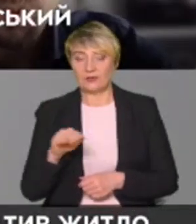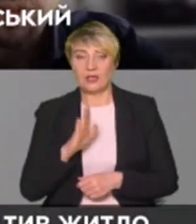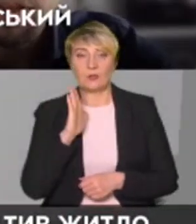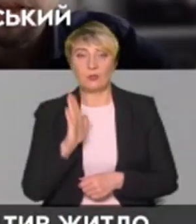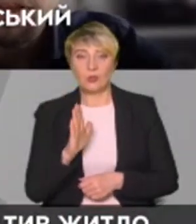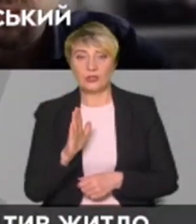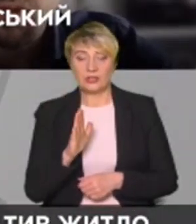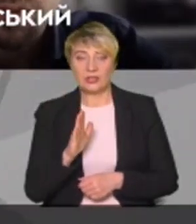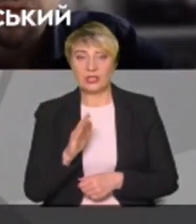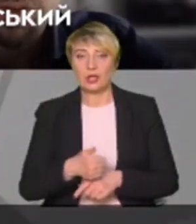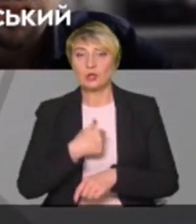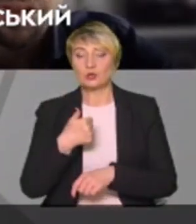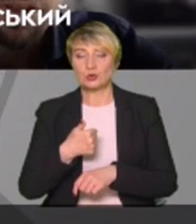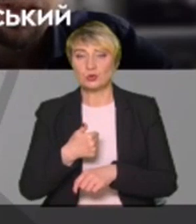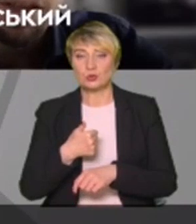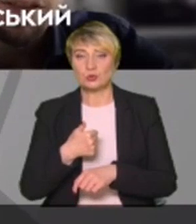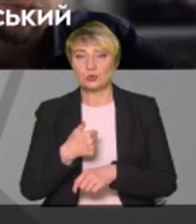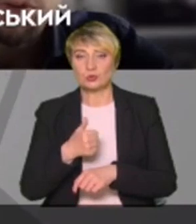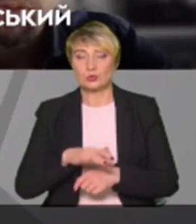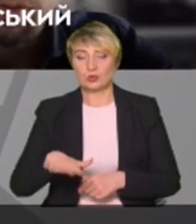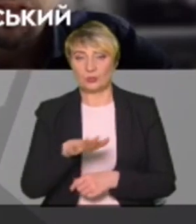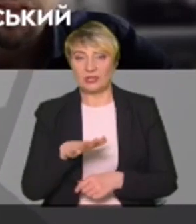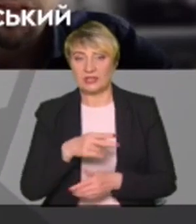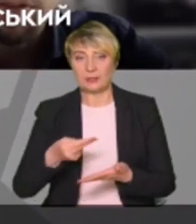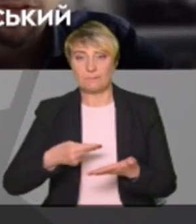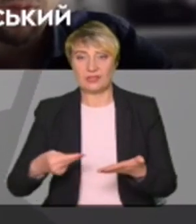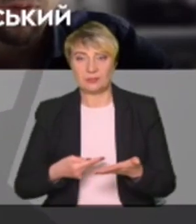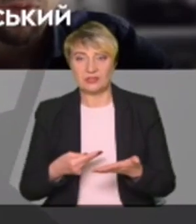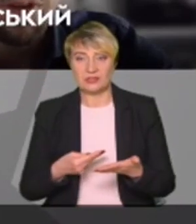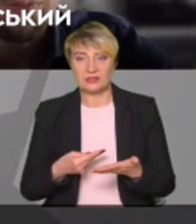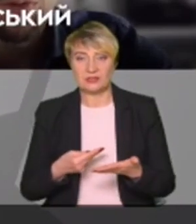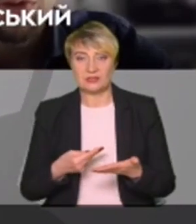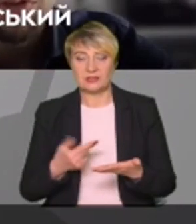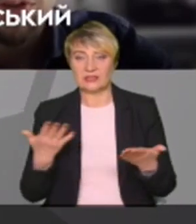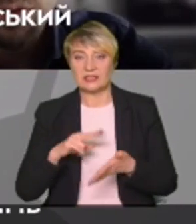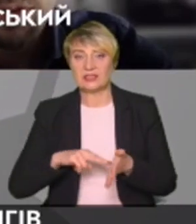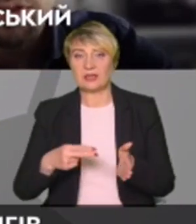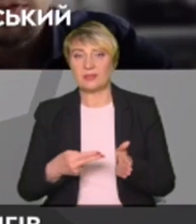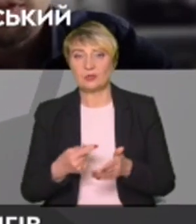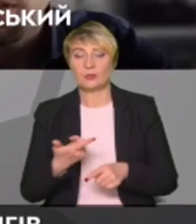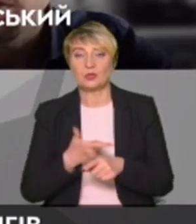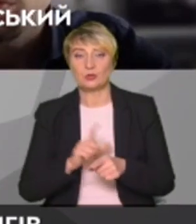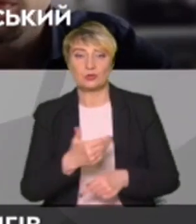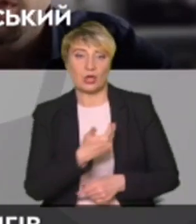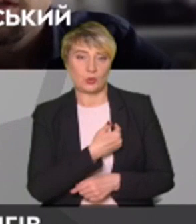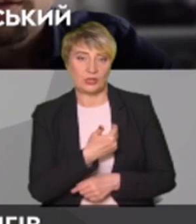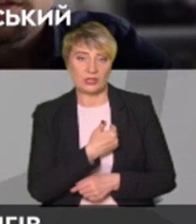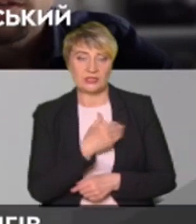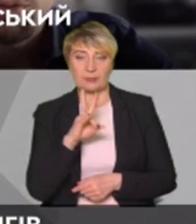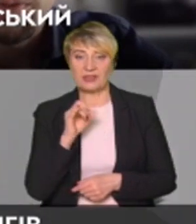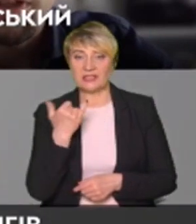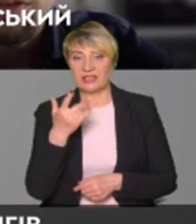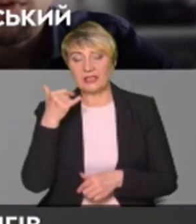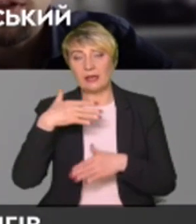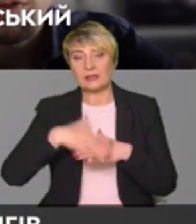суб'єктом підписання, і з боку Російської Федерації теж будуть, напевно, країни, яких вона запропонує. Нам би дуже хотілося, наскільки я розумію,